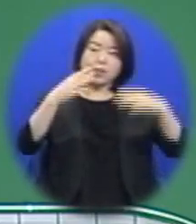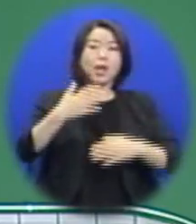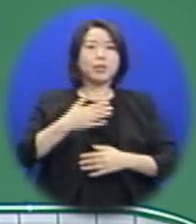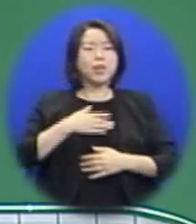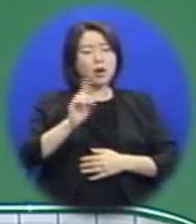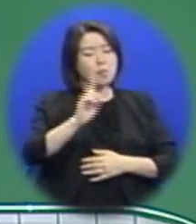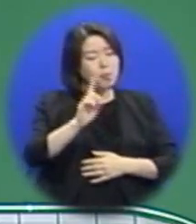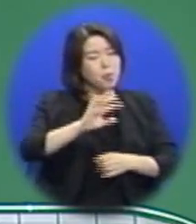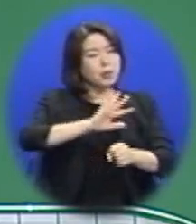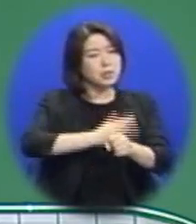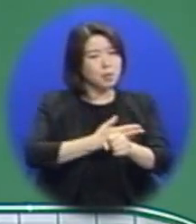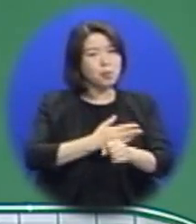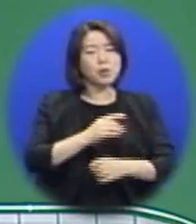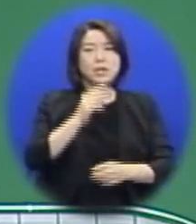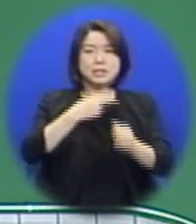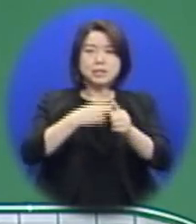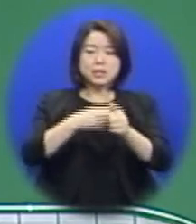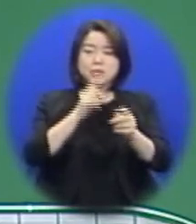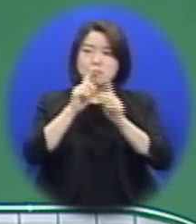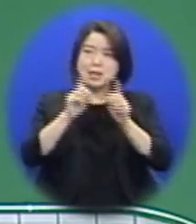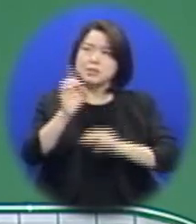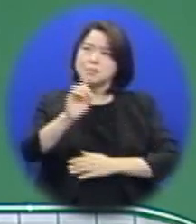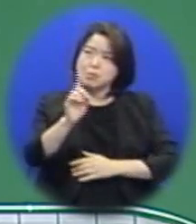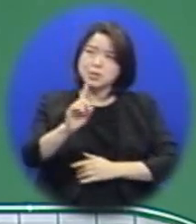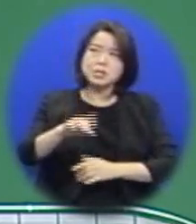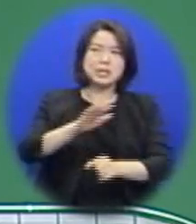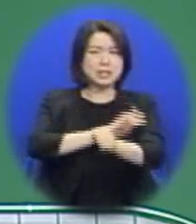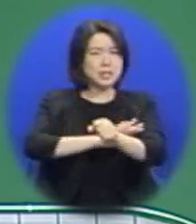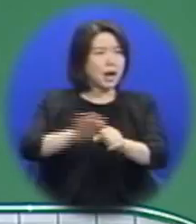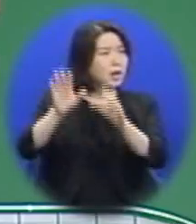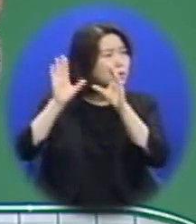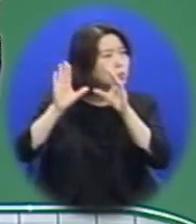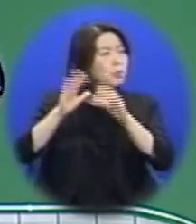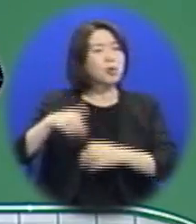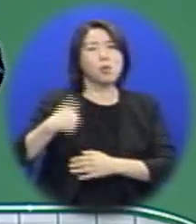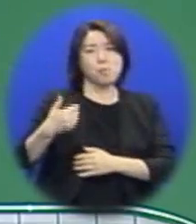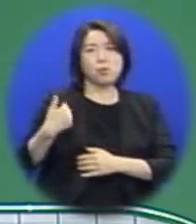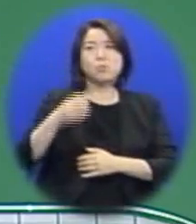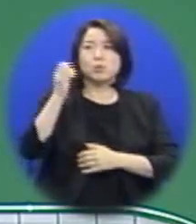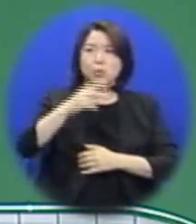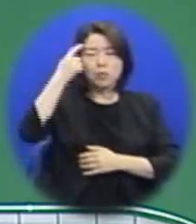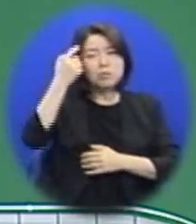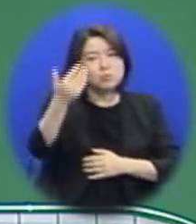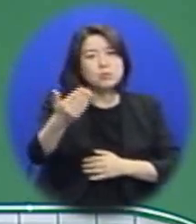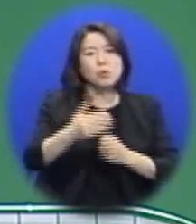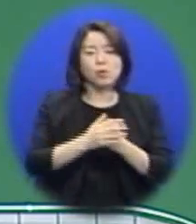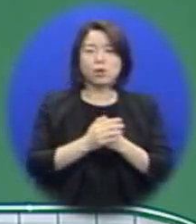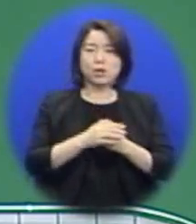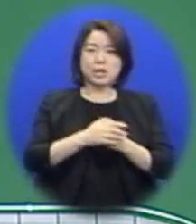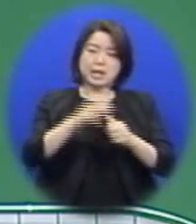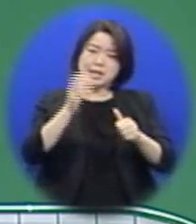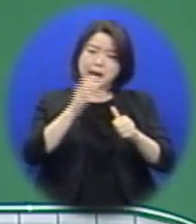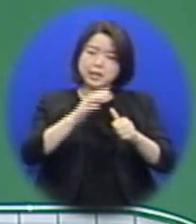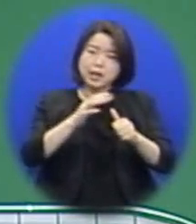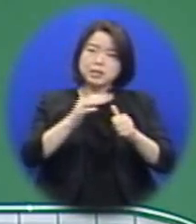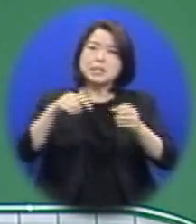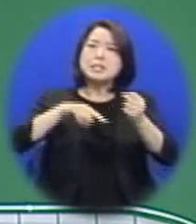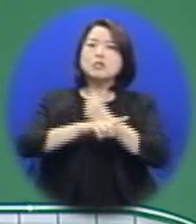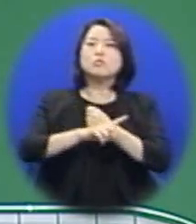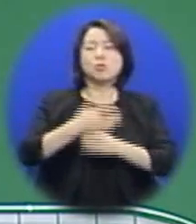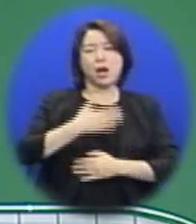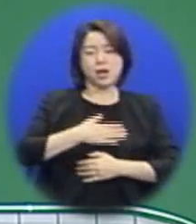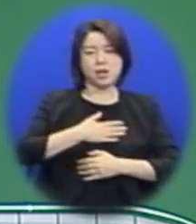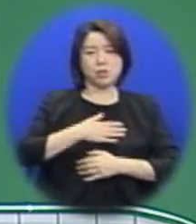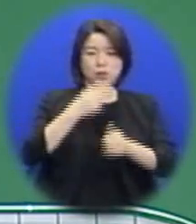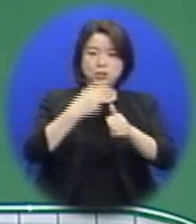잘못했는지, 선생님이 나에게 뭘 말씀하시려는지 내가 알고, 모르면 또 물어보고, 왜 내가 이런 야단을 맞는지 모르면 선생님에게